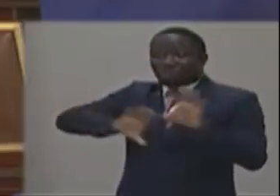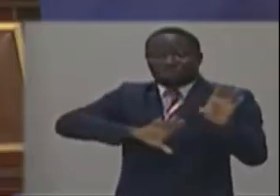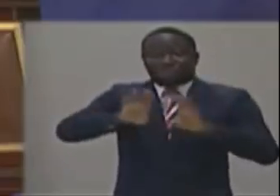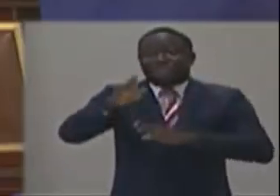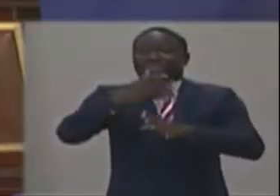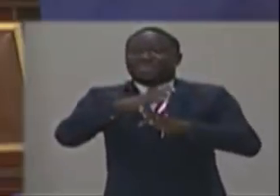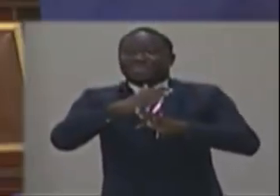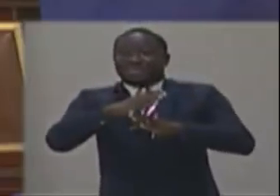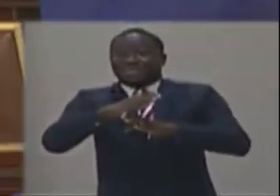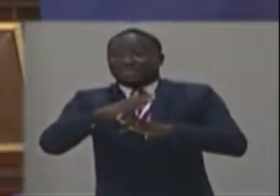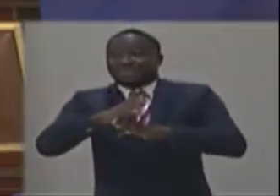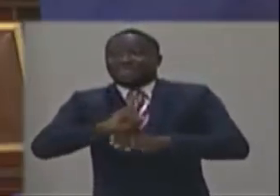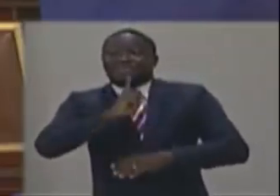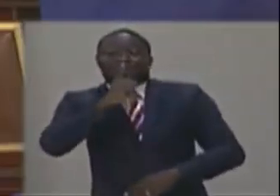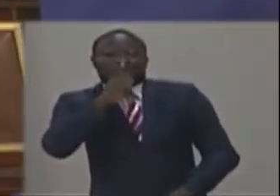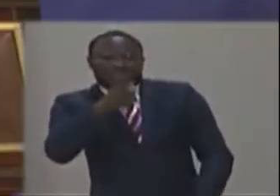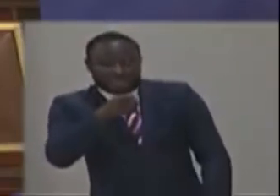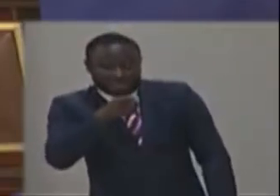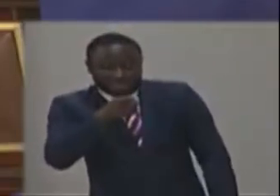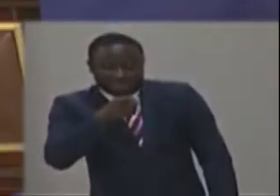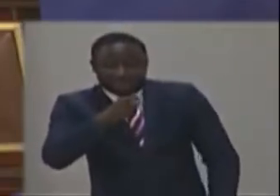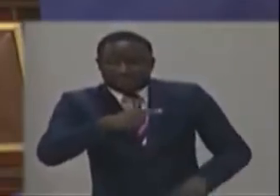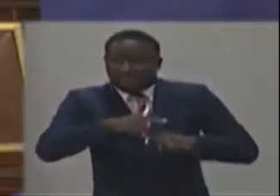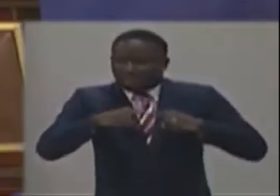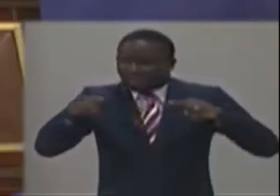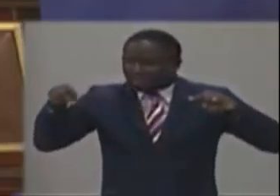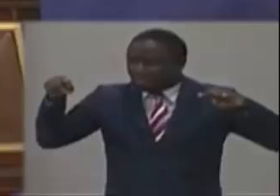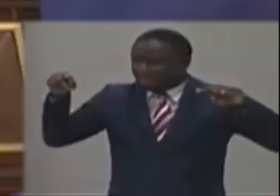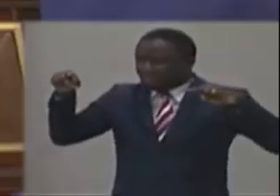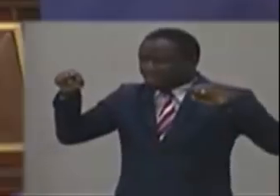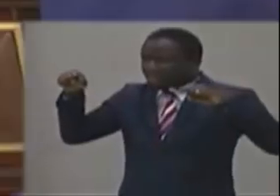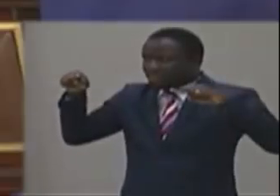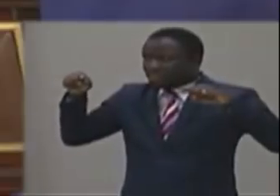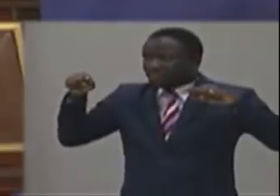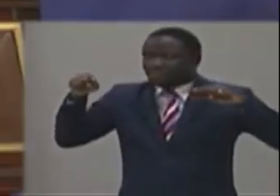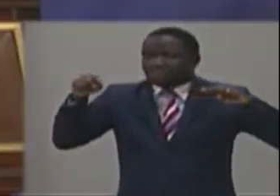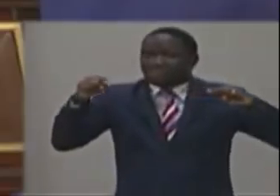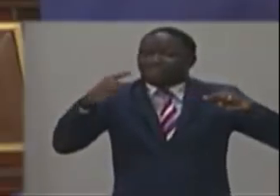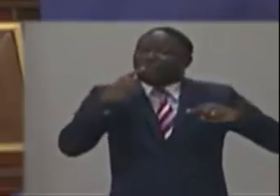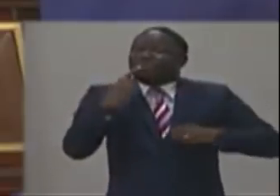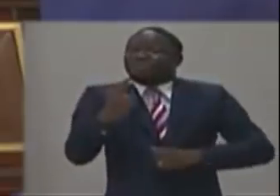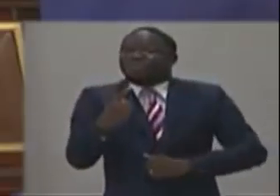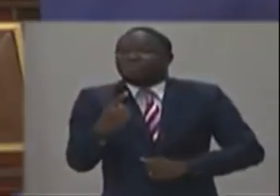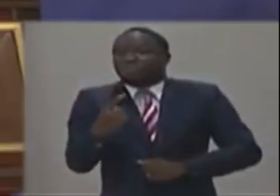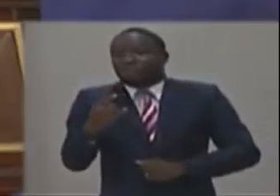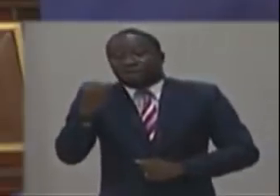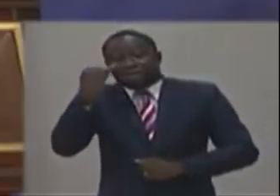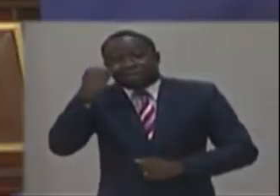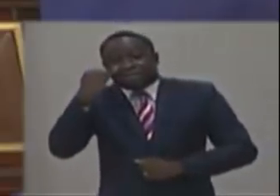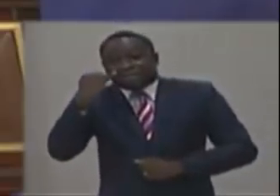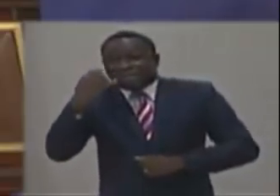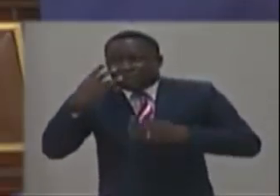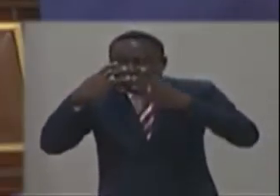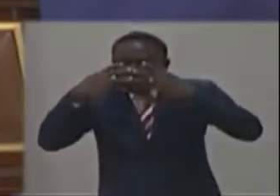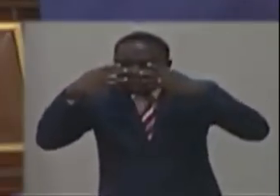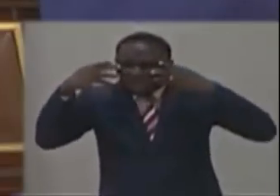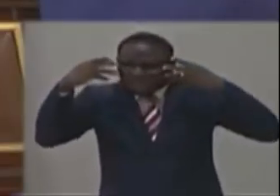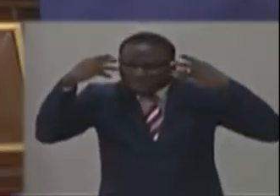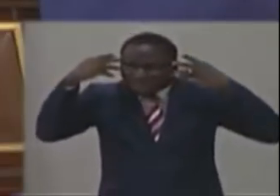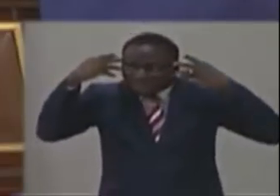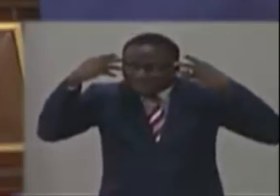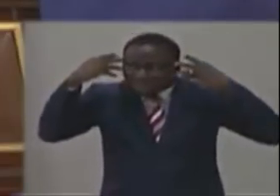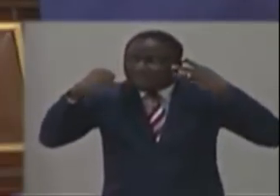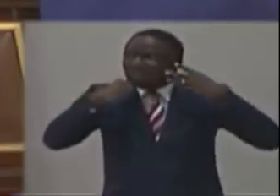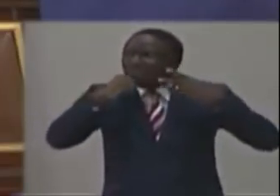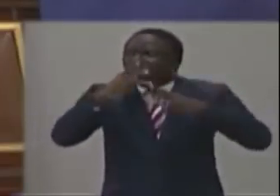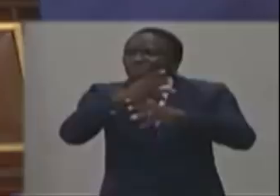fait, c'est vrai. Mais, m'a dit, si nous mettons masse,